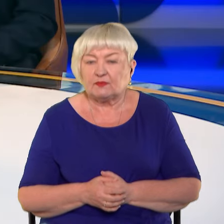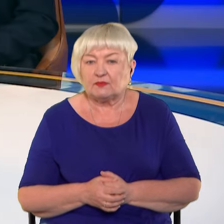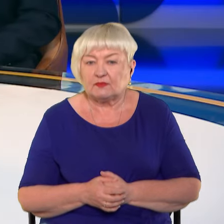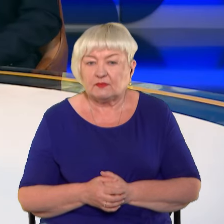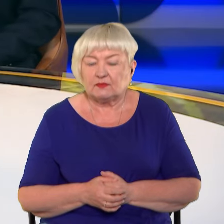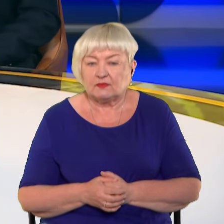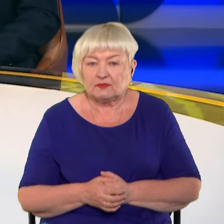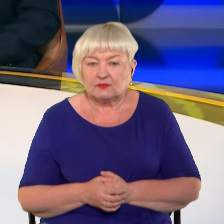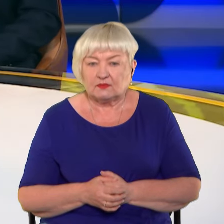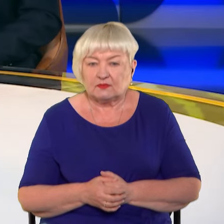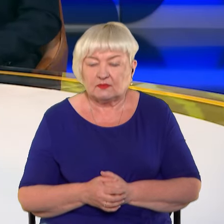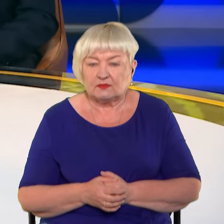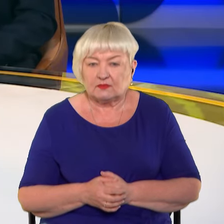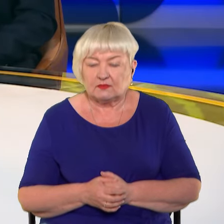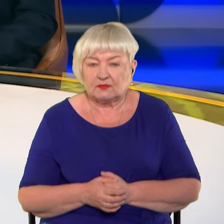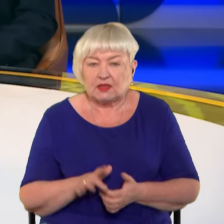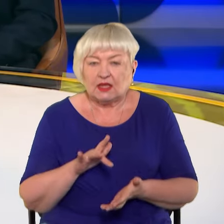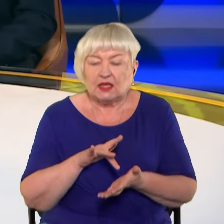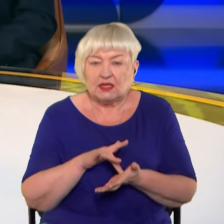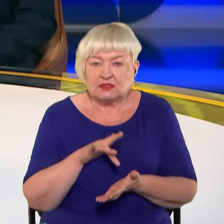На даний момент центр,